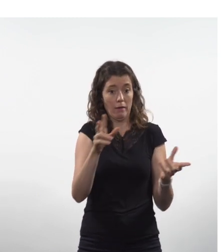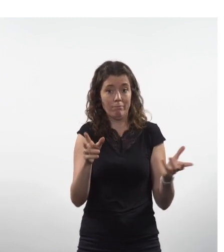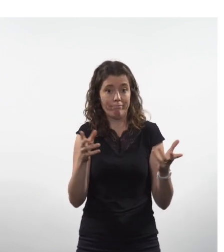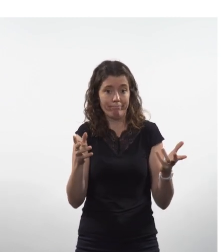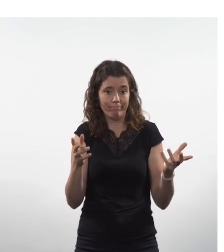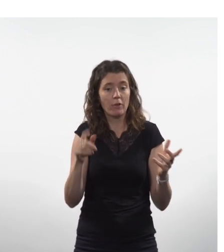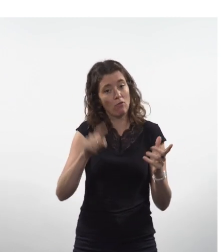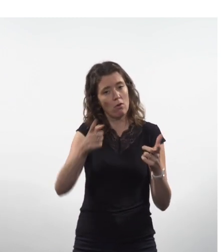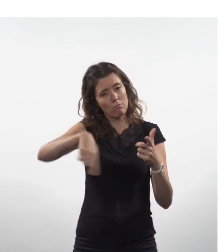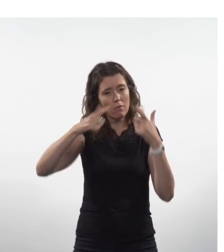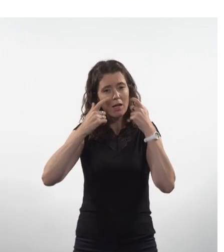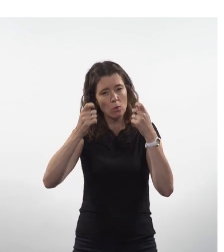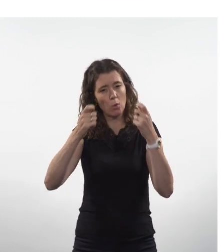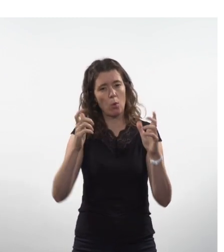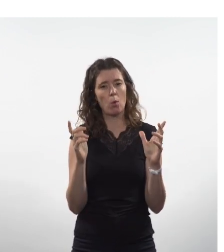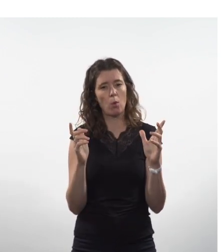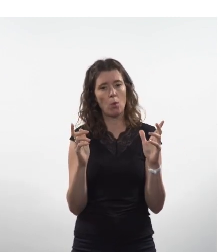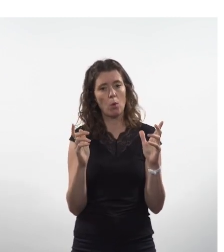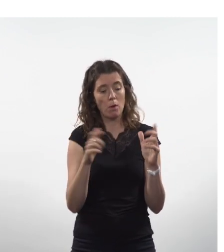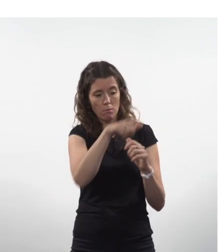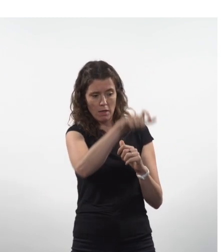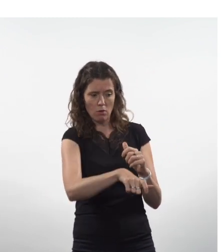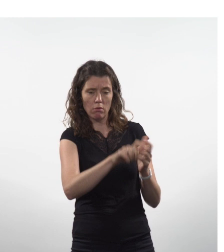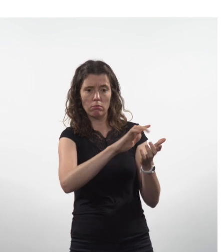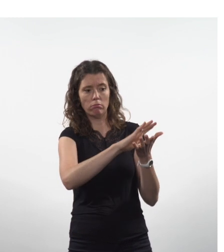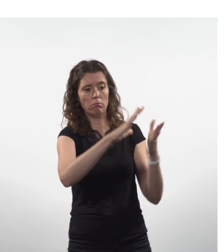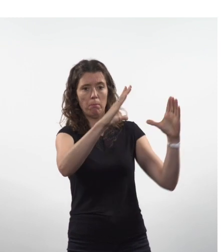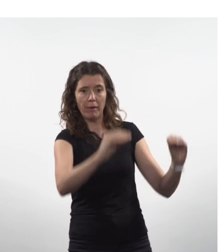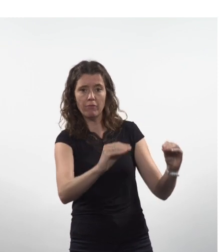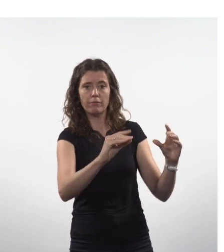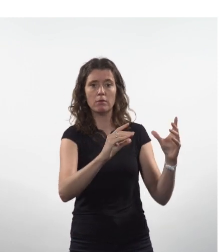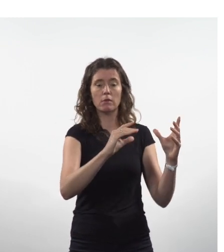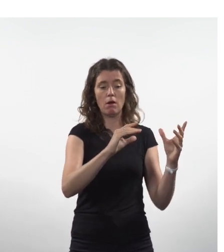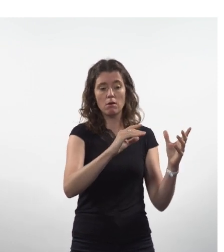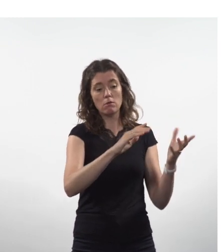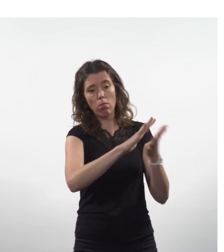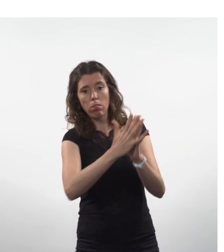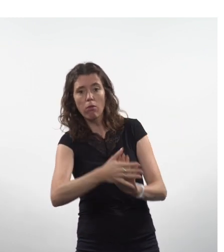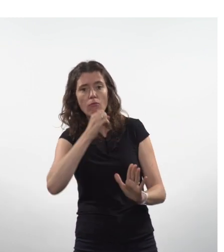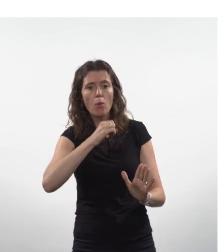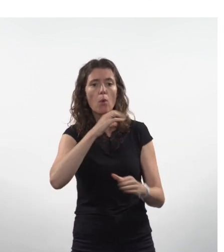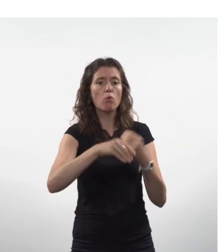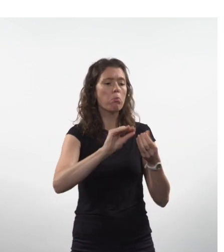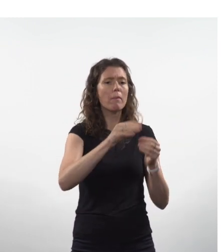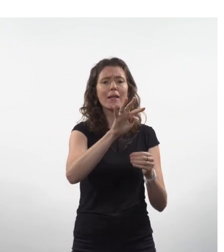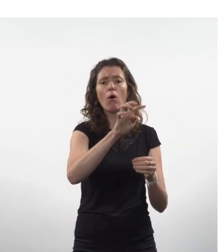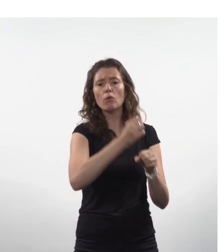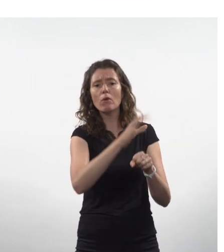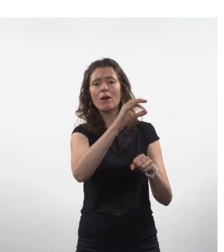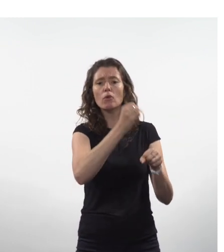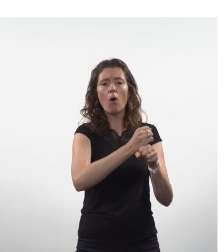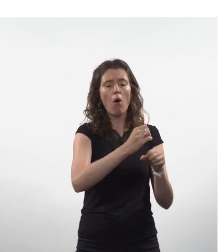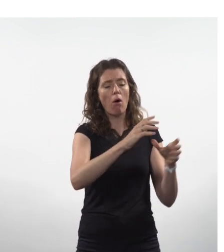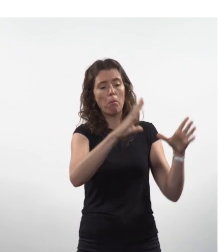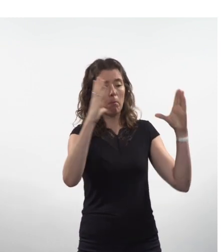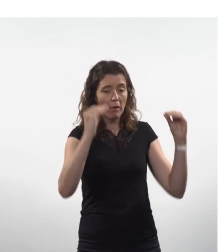être vigilant avec les personnes prédiacousiques ou les personnes qui ont perdu l'audition, à 40 ans, 50 ans, à utiliser la lecture labiale